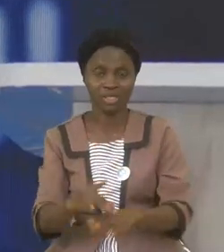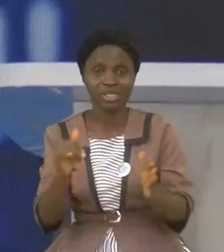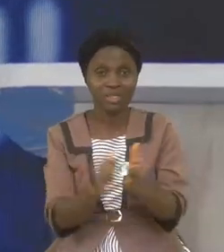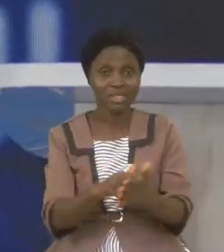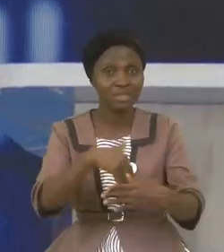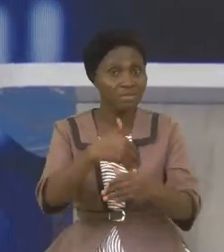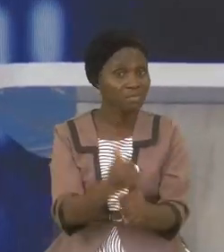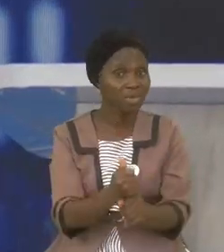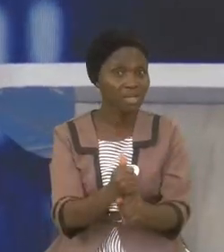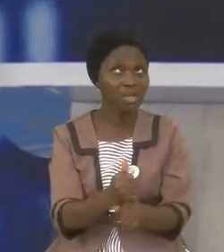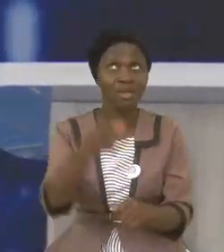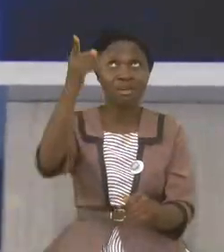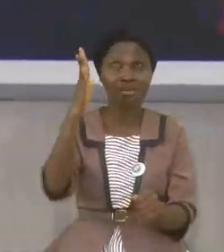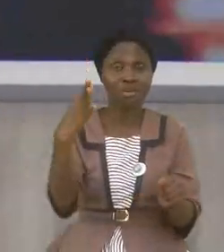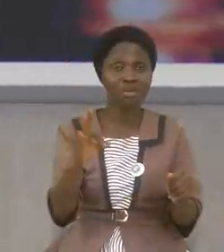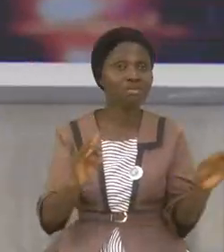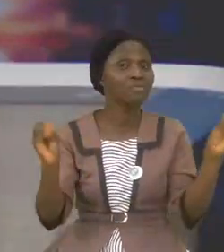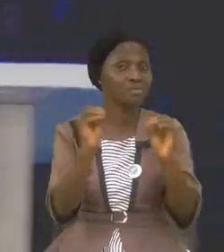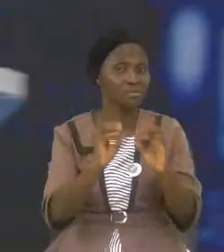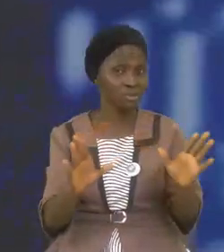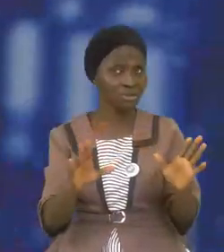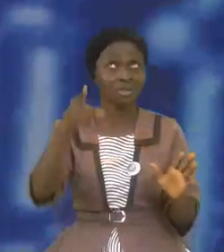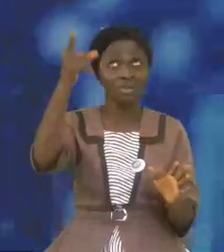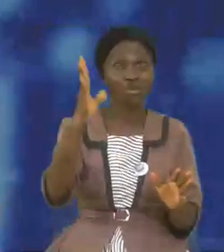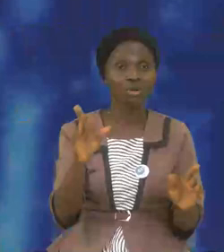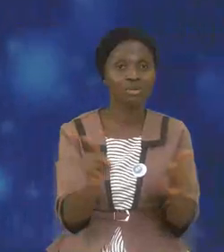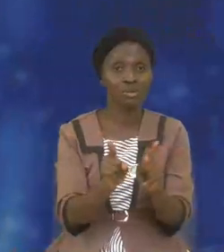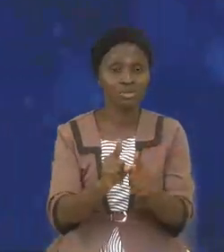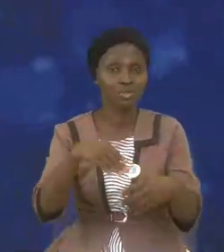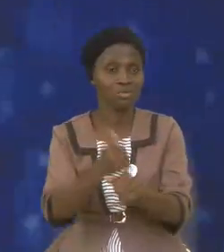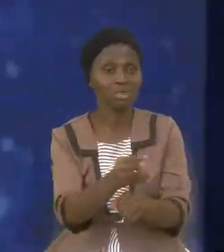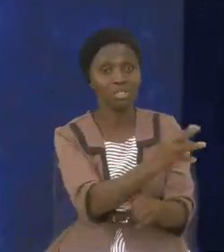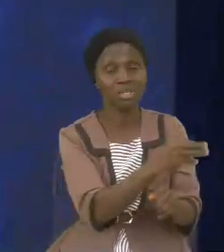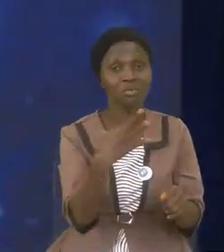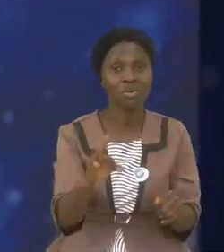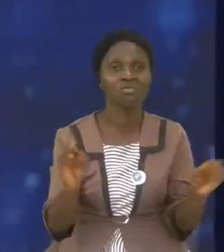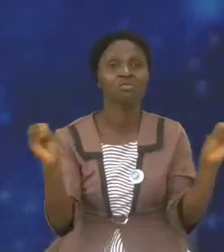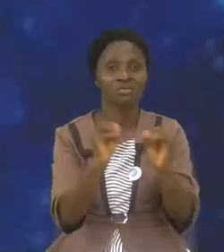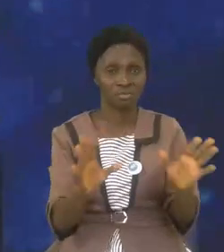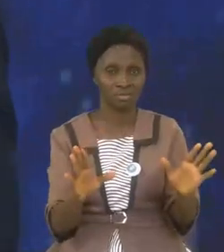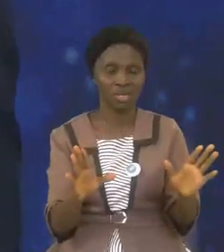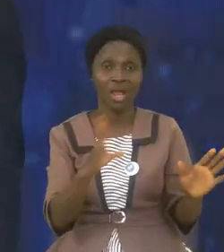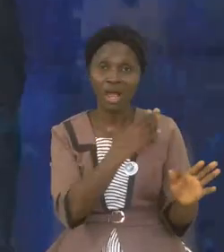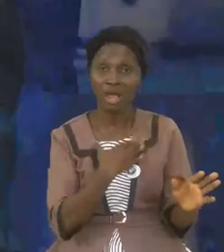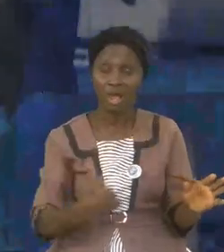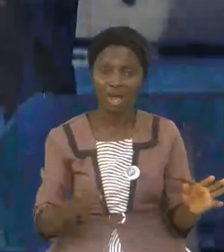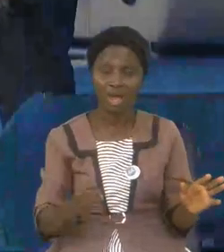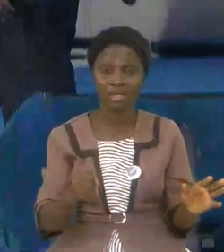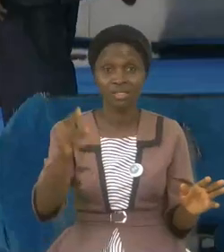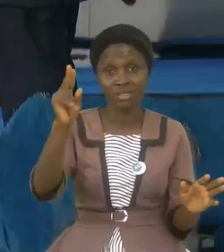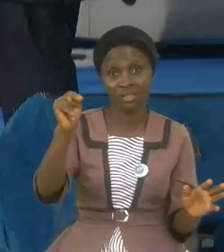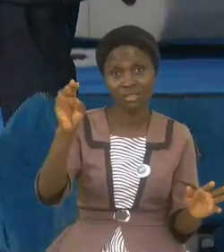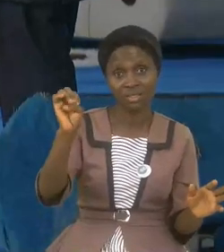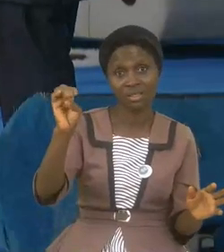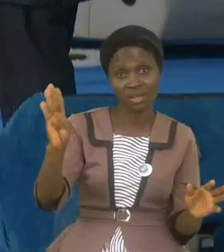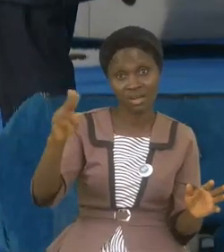néants. Tous les habitants de la terre qui font de Dieu un néant. Alors Dieu aussi fait